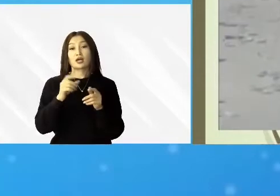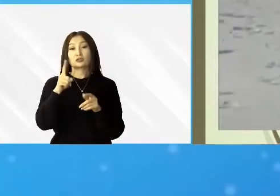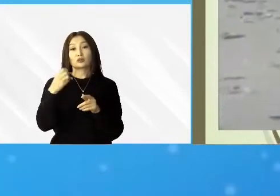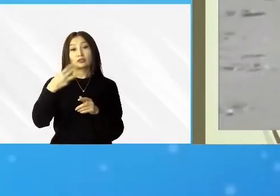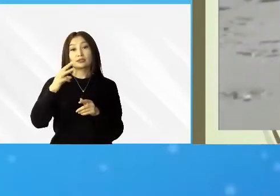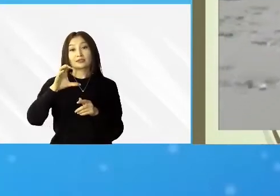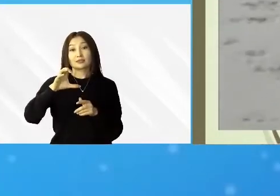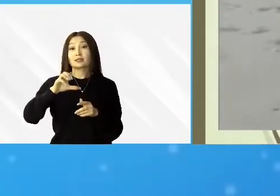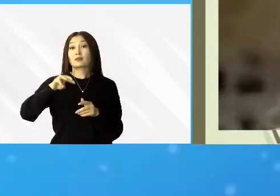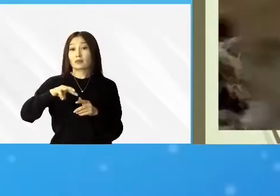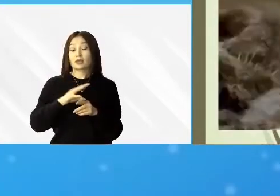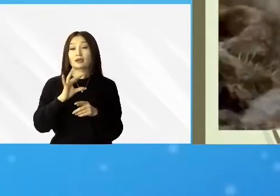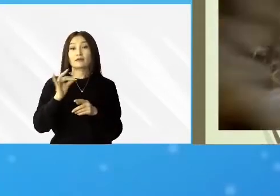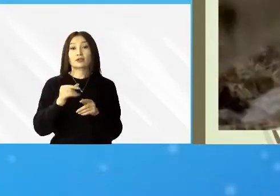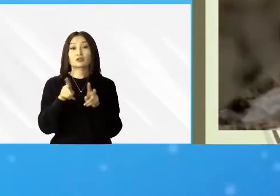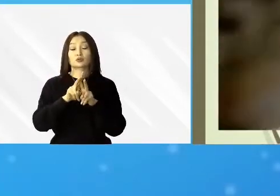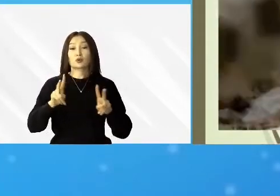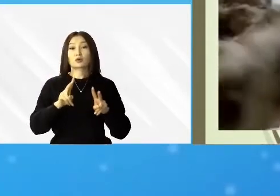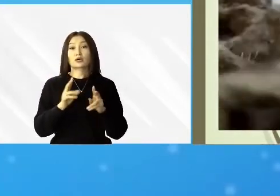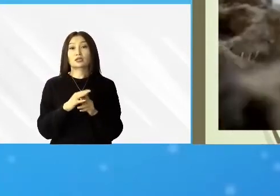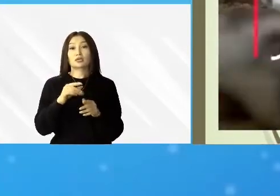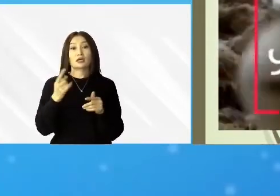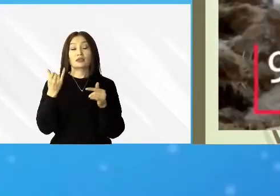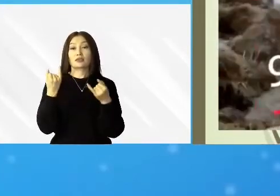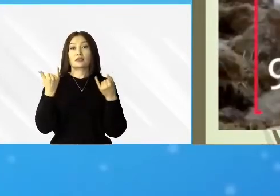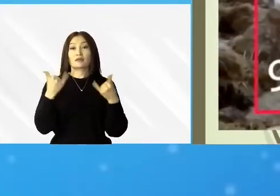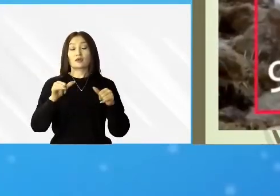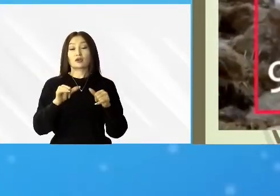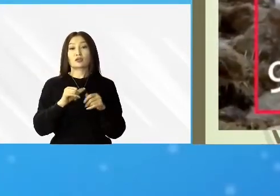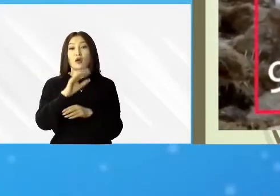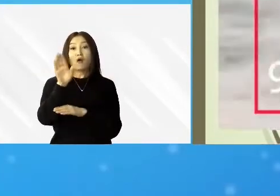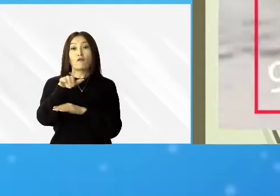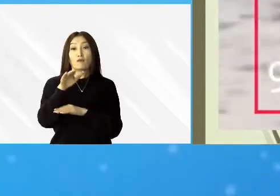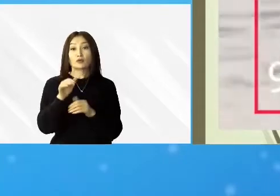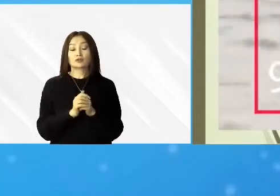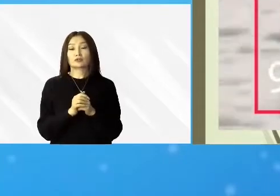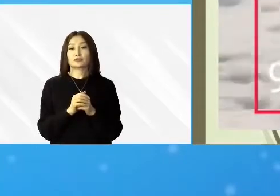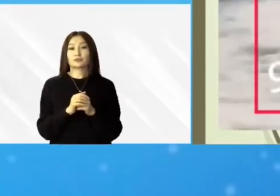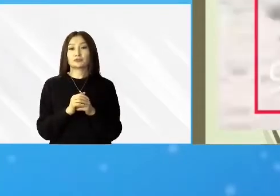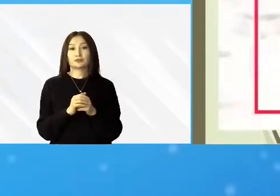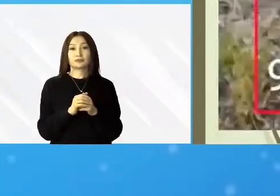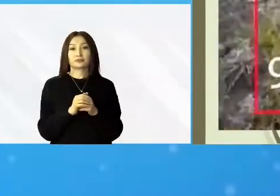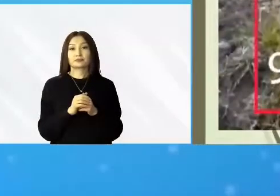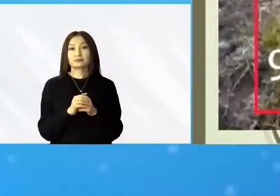130 см, и почти столько же приходится на невероятно длинный пушистый хвост.